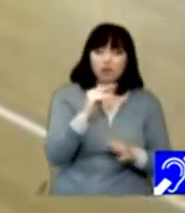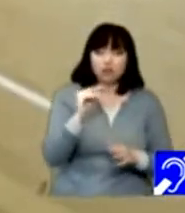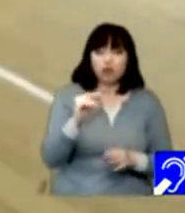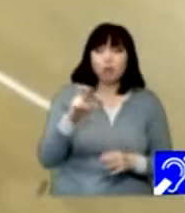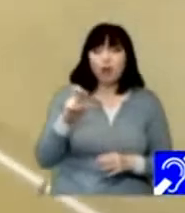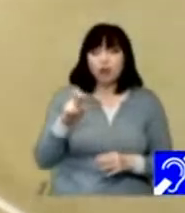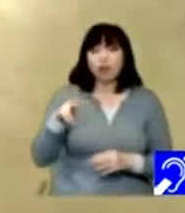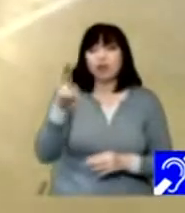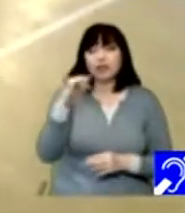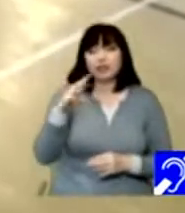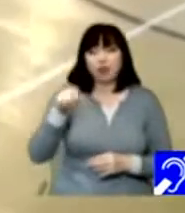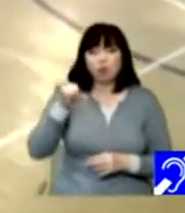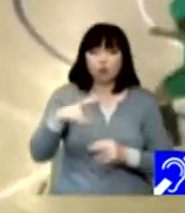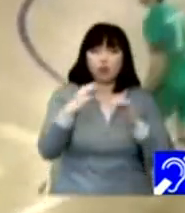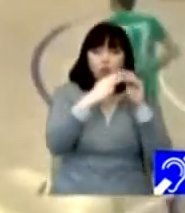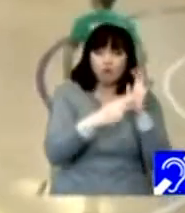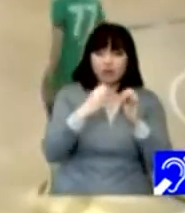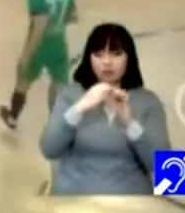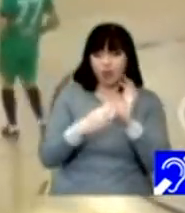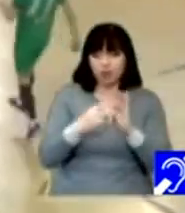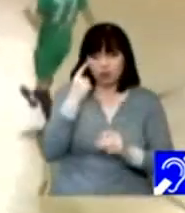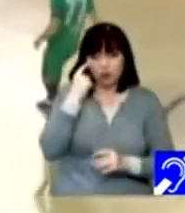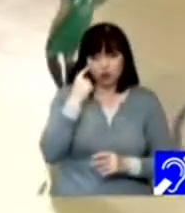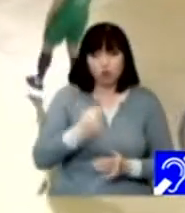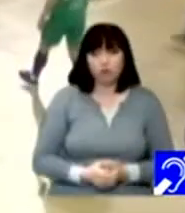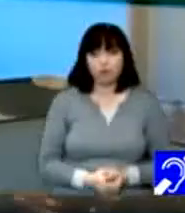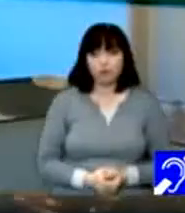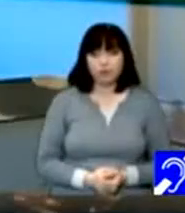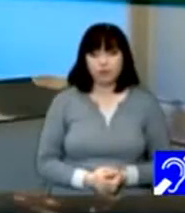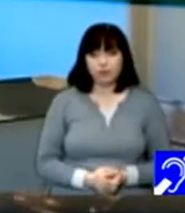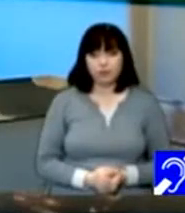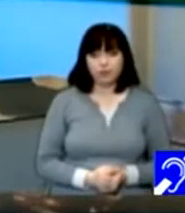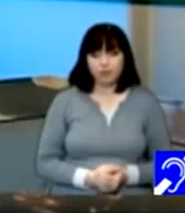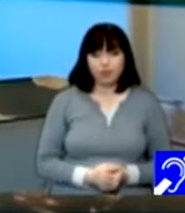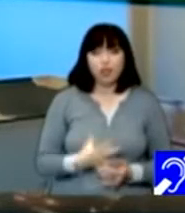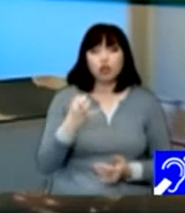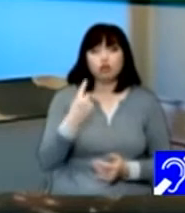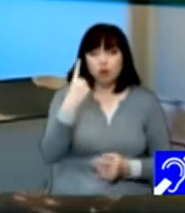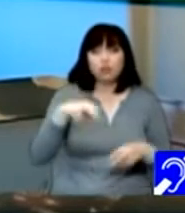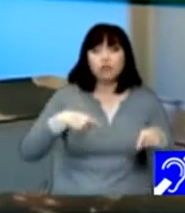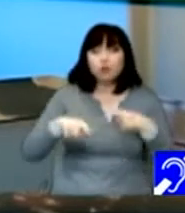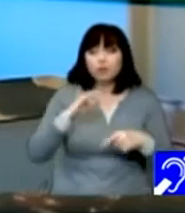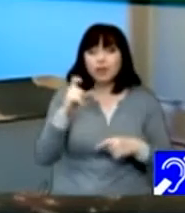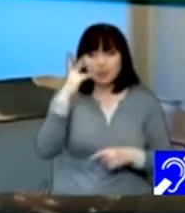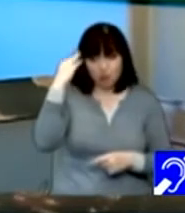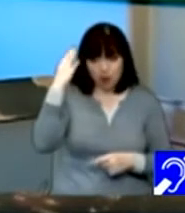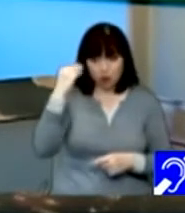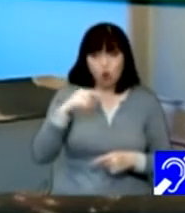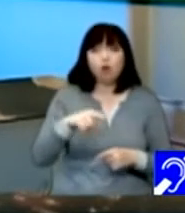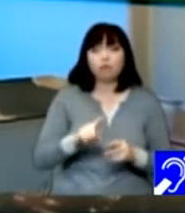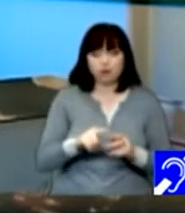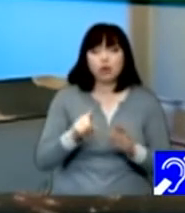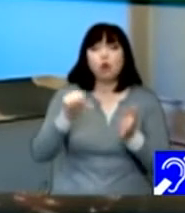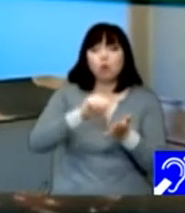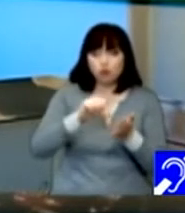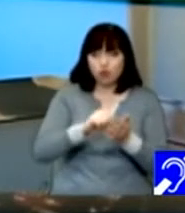și Dinamo Plus, care au câte 18 puncte. Încă un fotbalist din Republica Moldova a debutat în